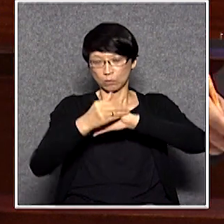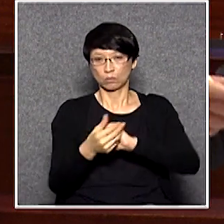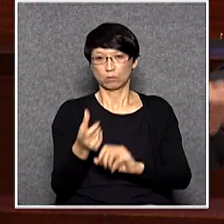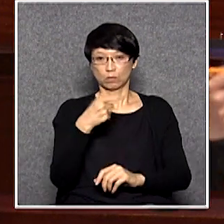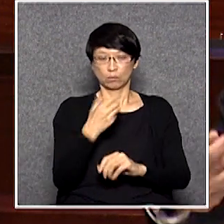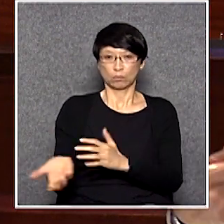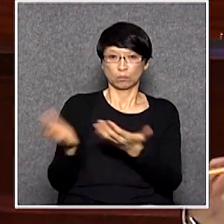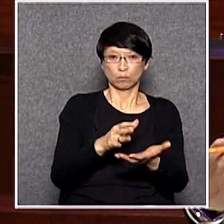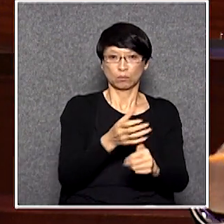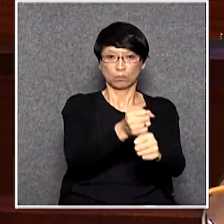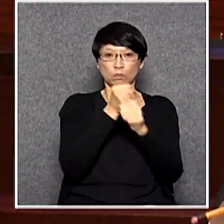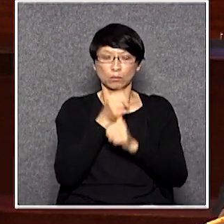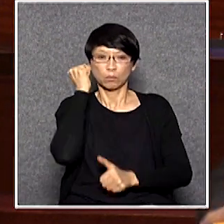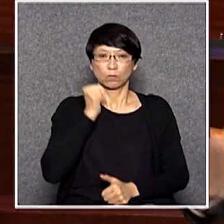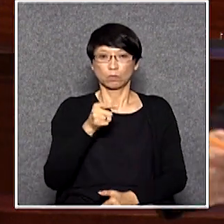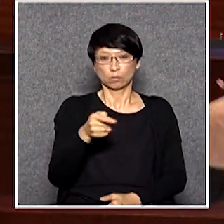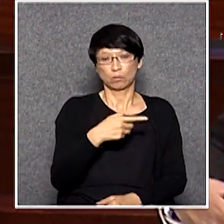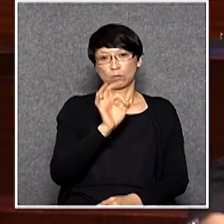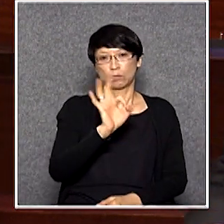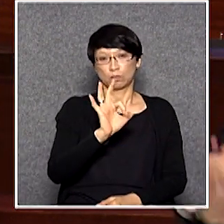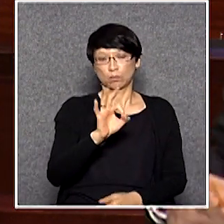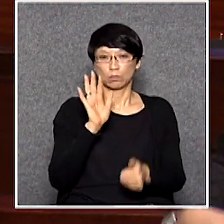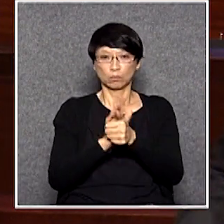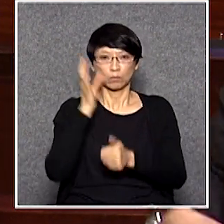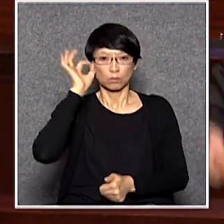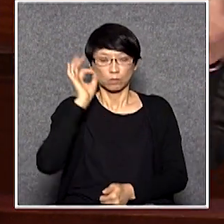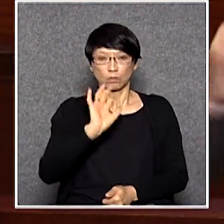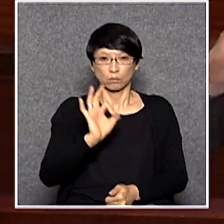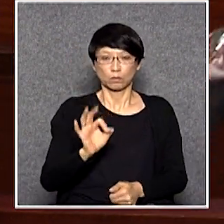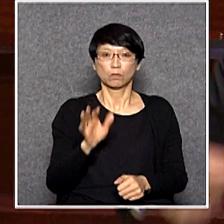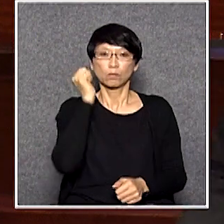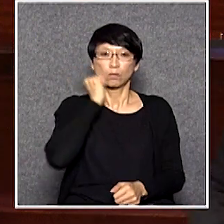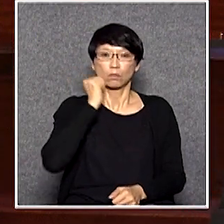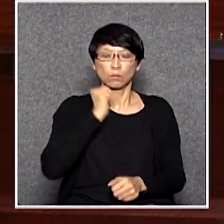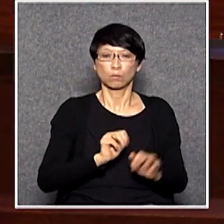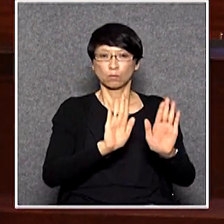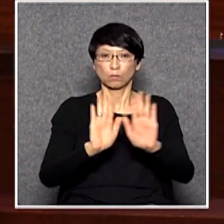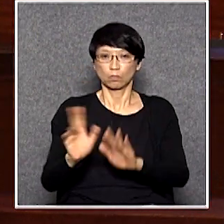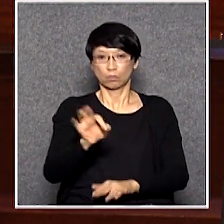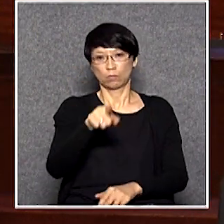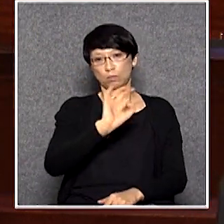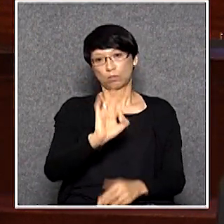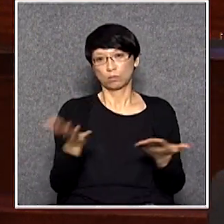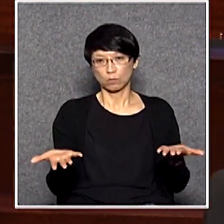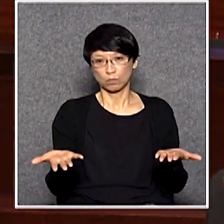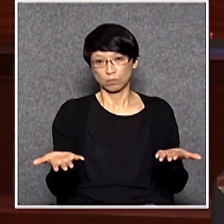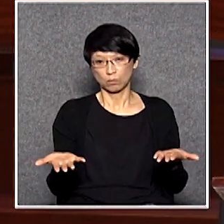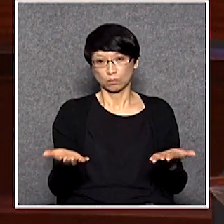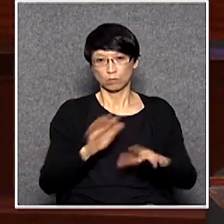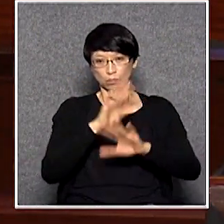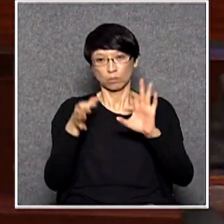救下啲老人家，系咪啊？济弱扶倾安老，你就安唔到老啊，大佬。點解冇關